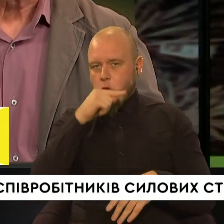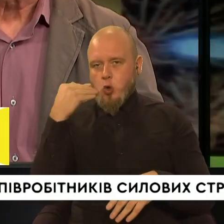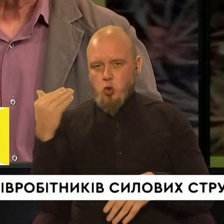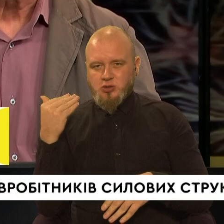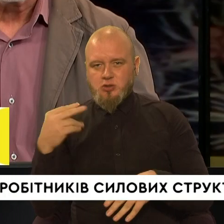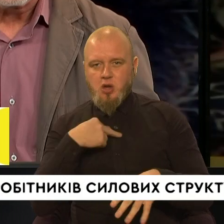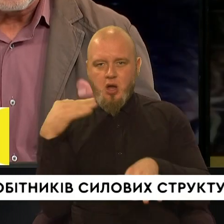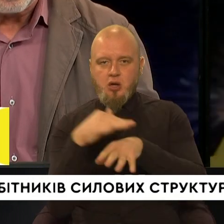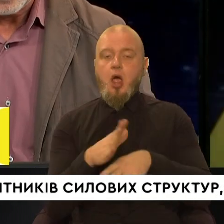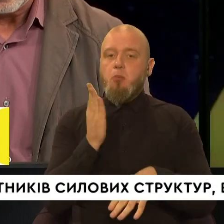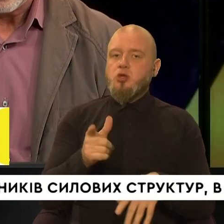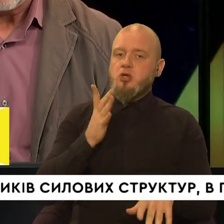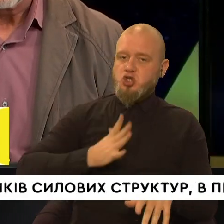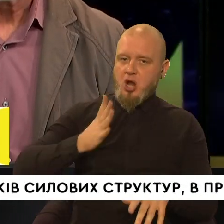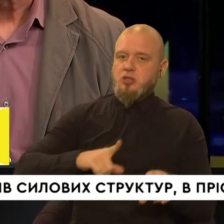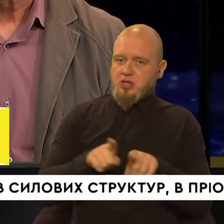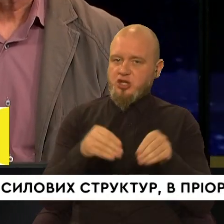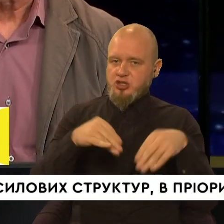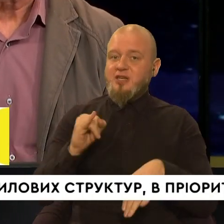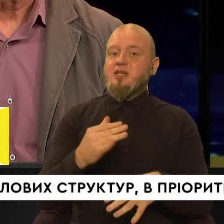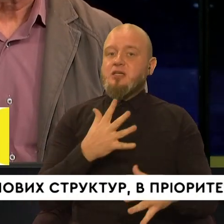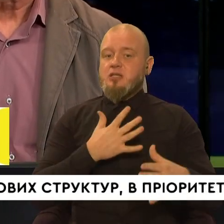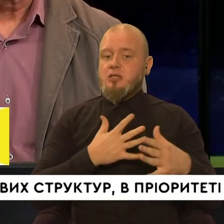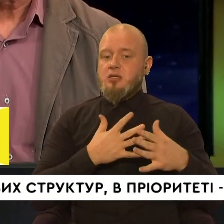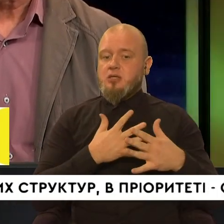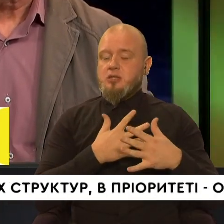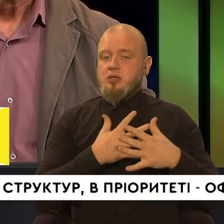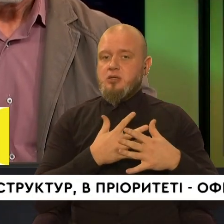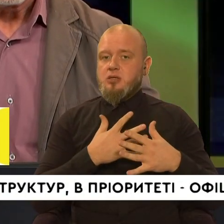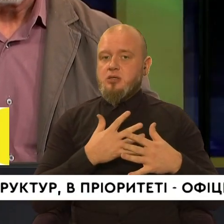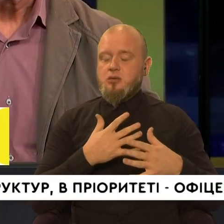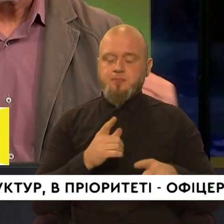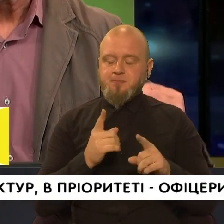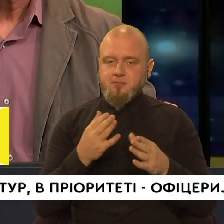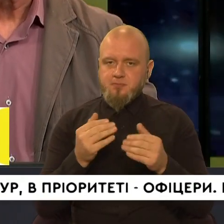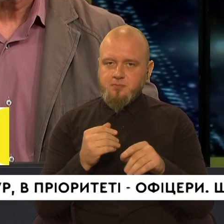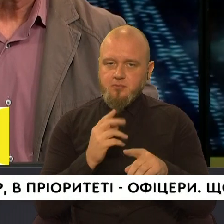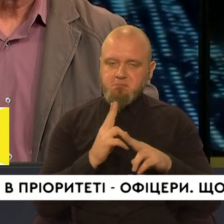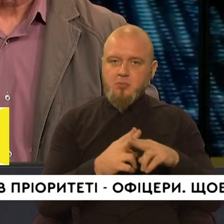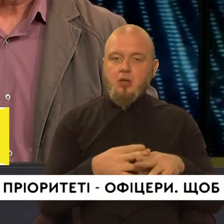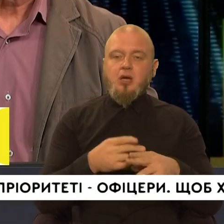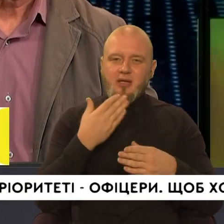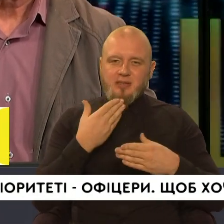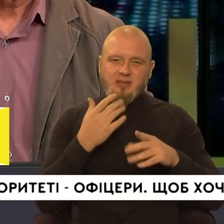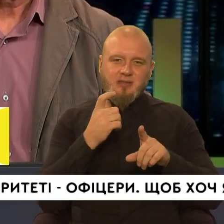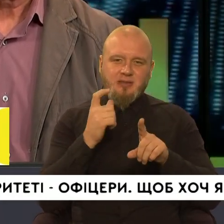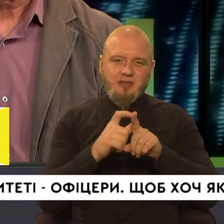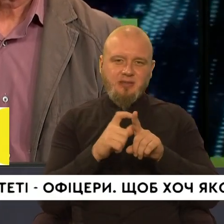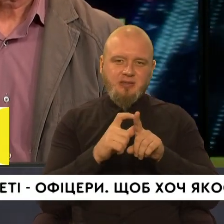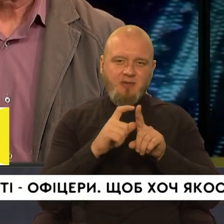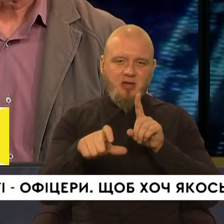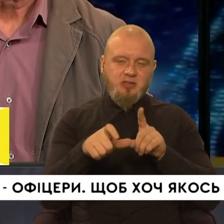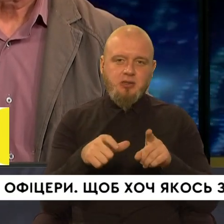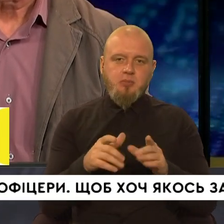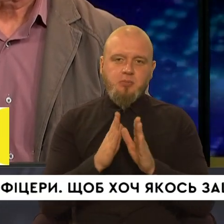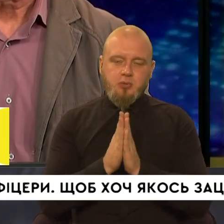чекати крім таких того, рішень і залюбки Так. Завершіть, будь ласка.